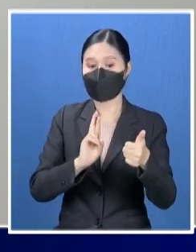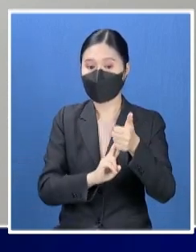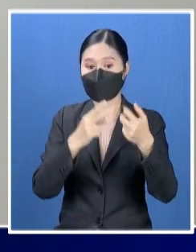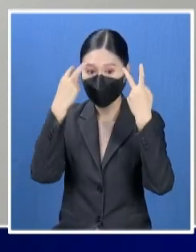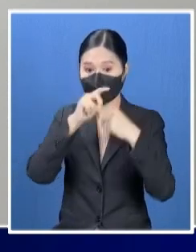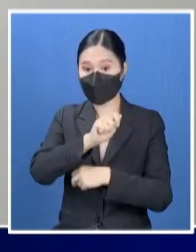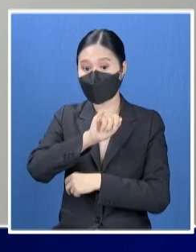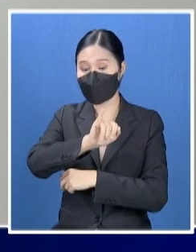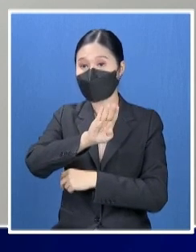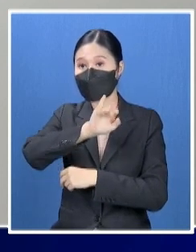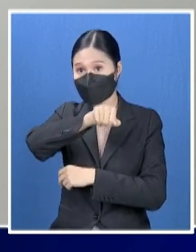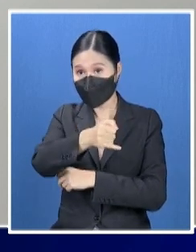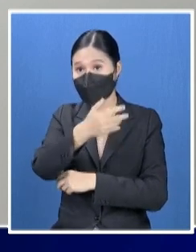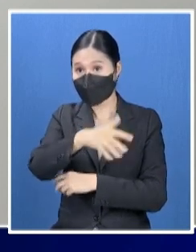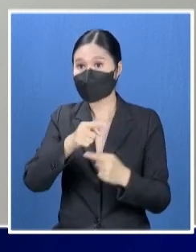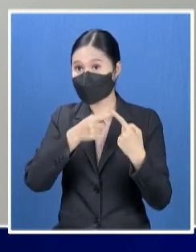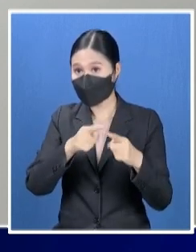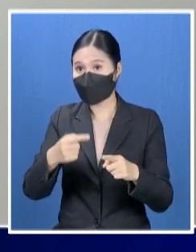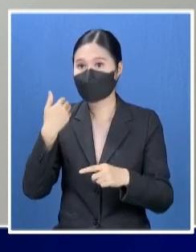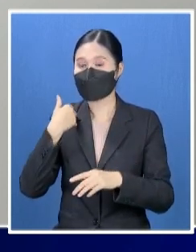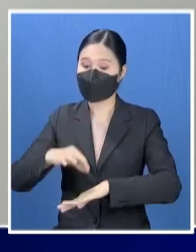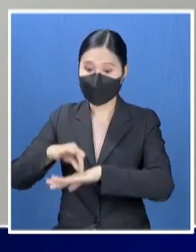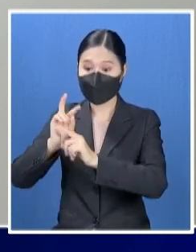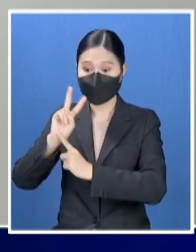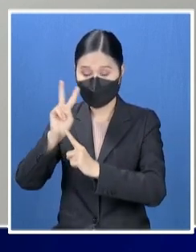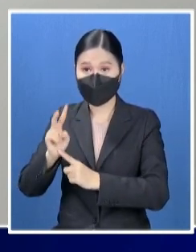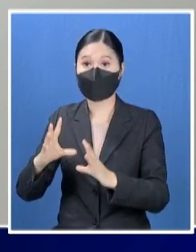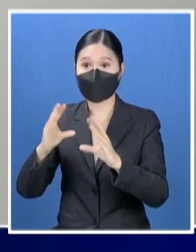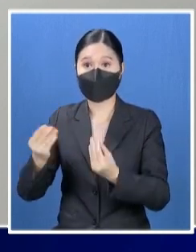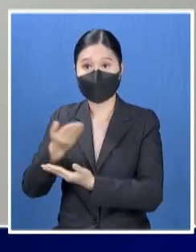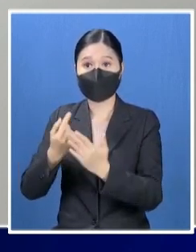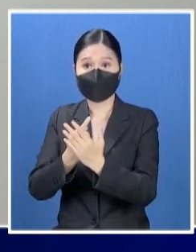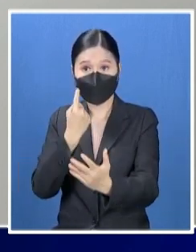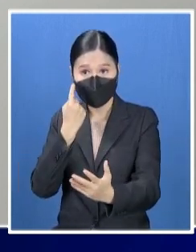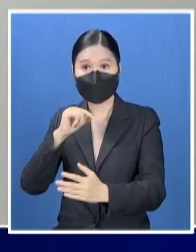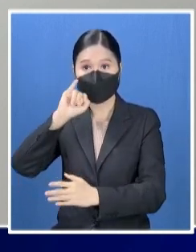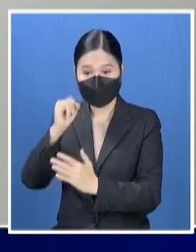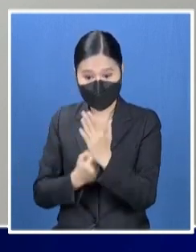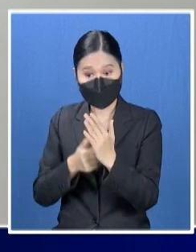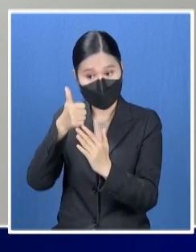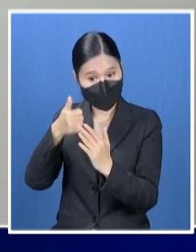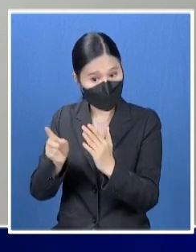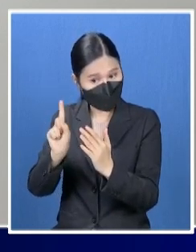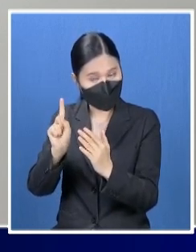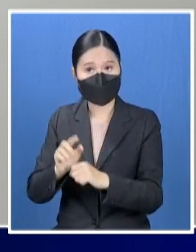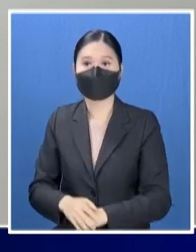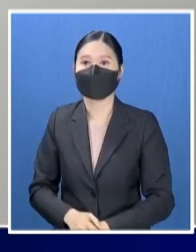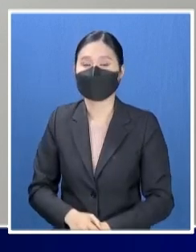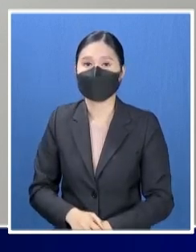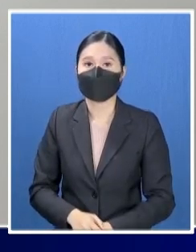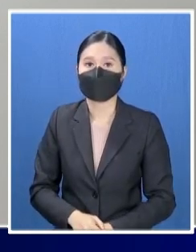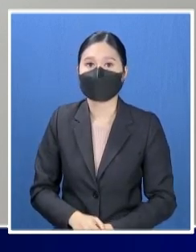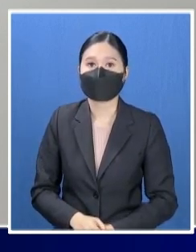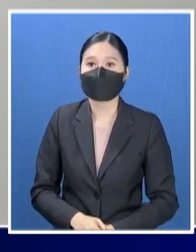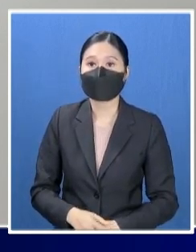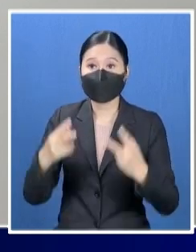รองนายกอบจ.ไปแล้วครับแต่ยังมีอีกตำแหน่งหนึ่งแล้วไปประชุมเป็นตัวแทนของจังหวัดได้หรือไม่อ่าอ่ะๆ